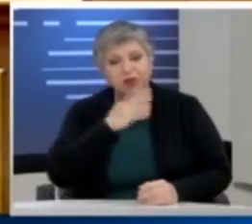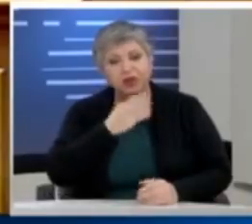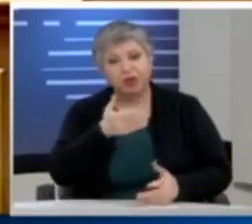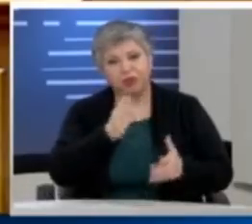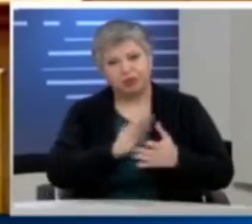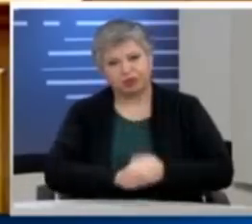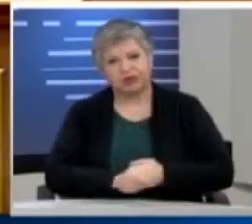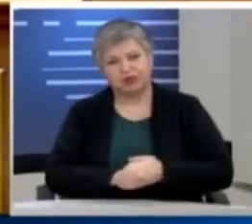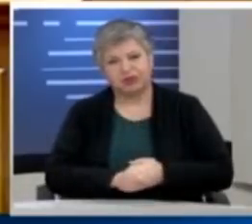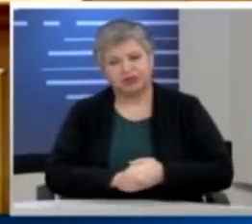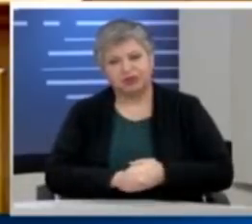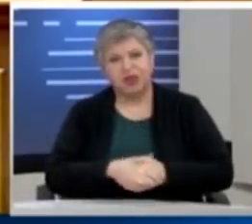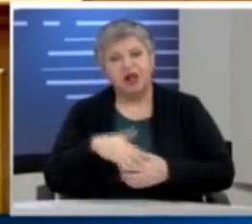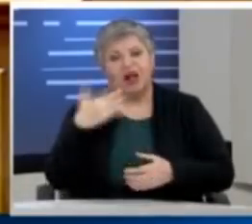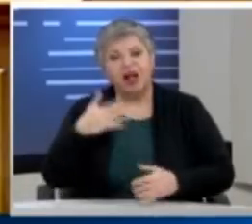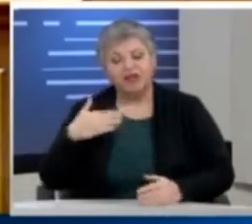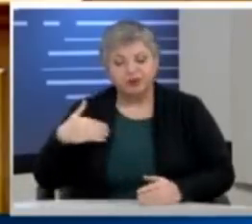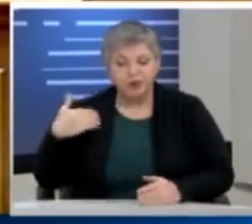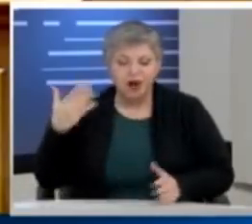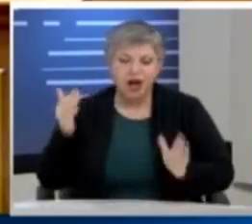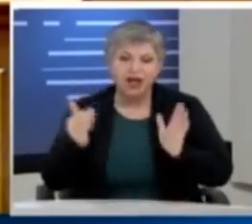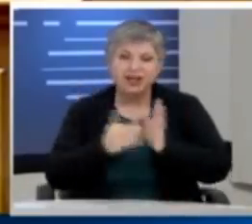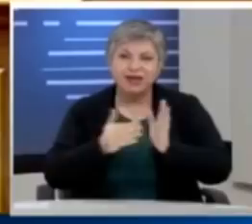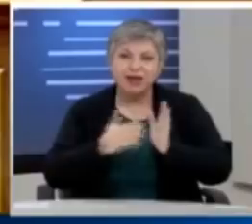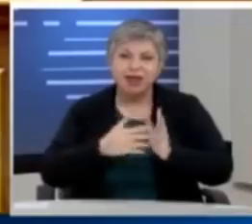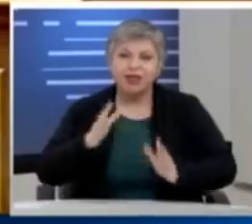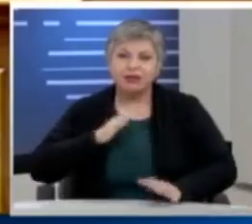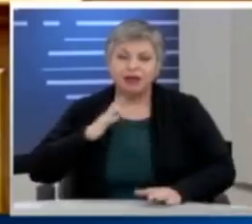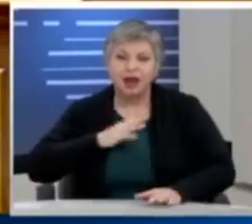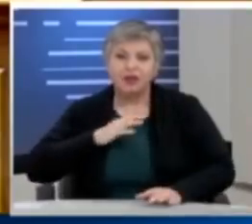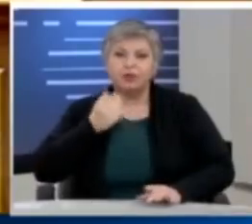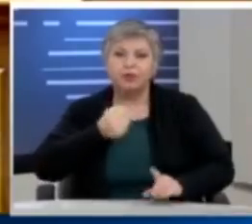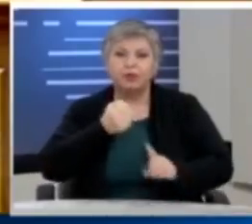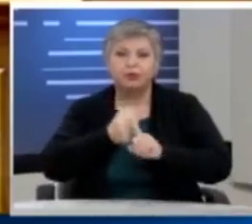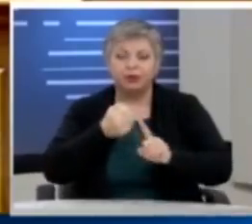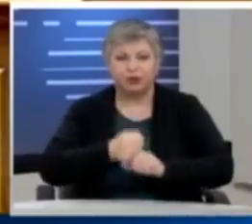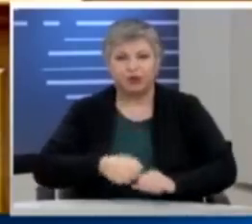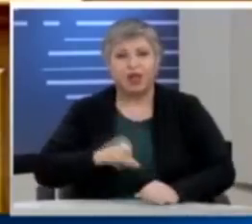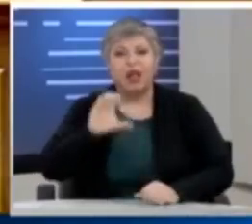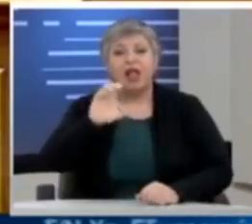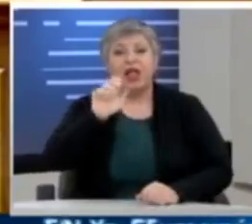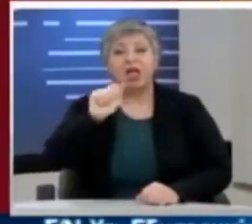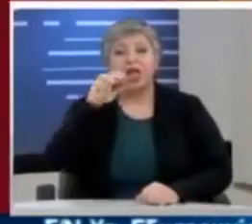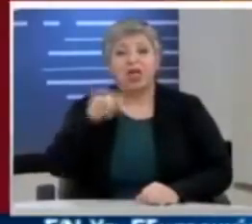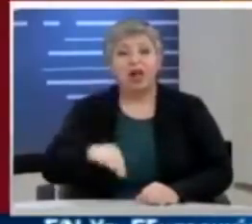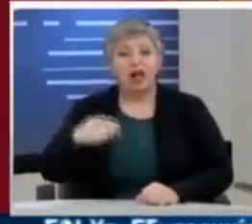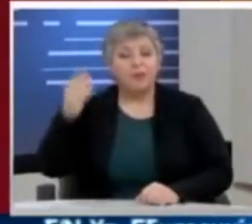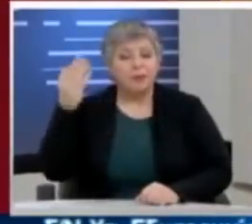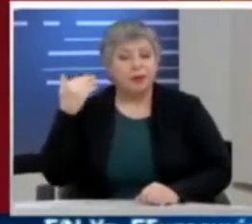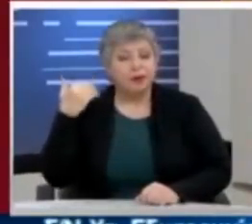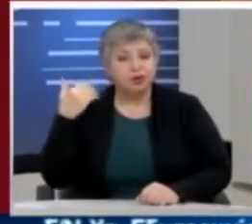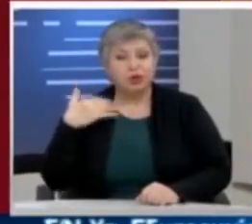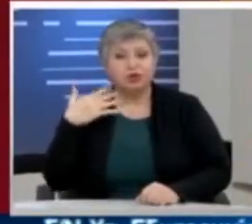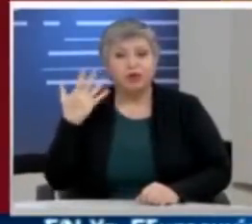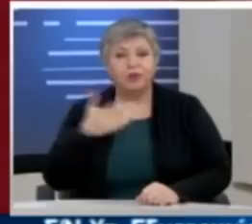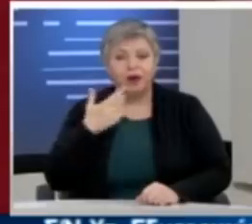κόκαλα χιλιάδων αγωνιστών και αγωνιστριών. Το ΕΑΜ έγραψε ηρωικές σελίδες, γιατί